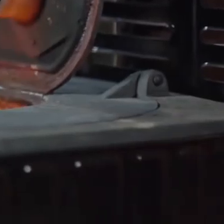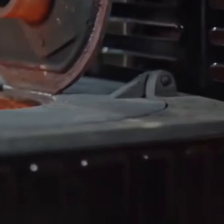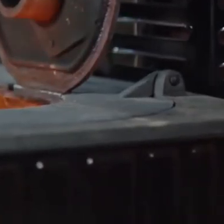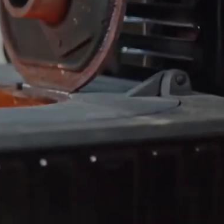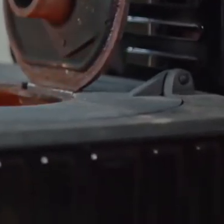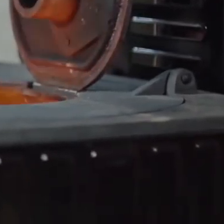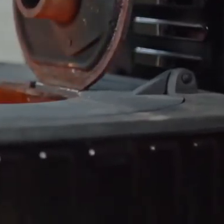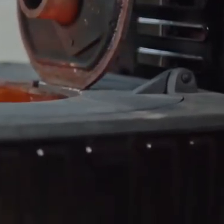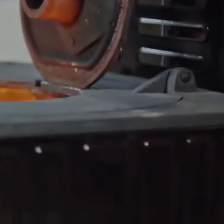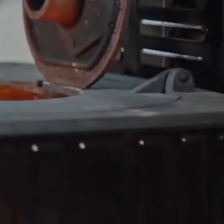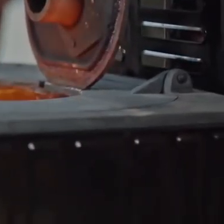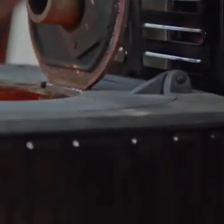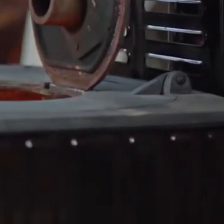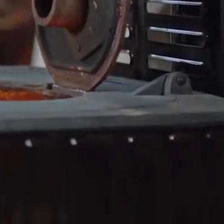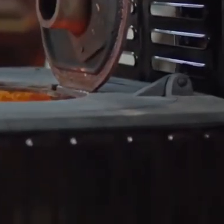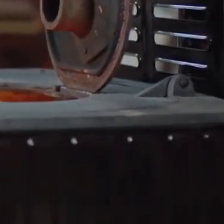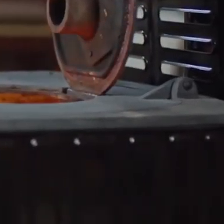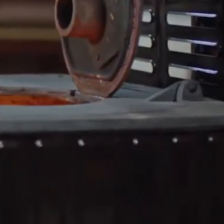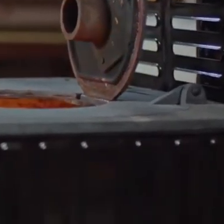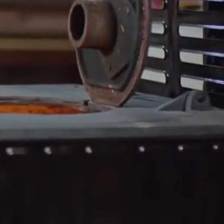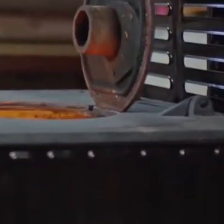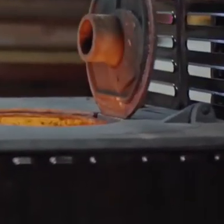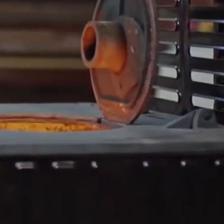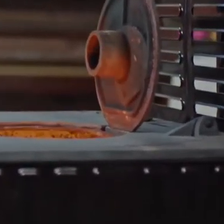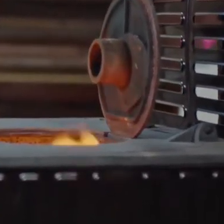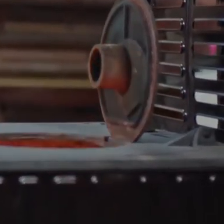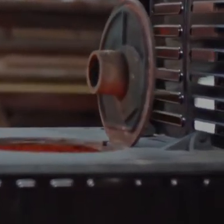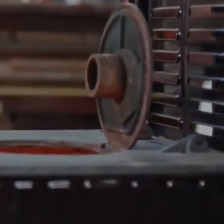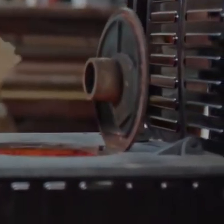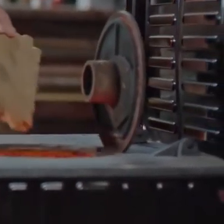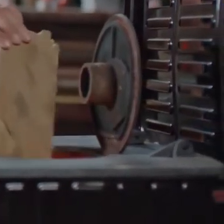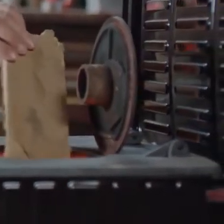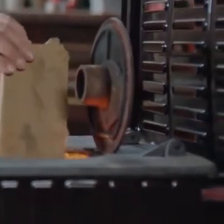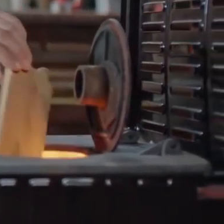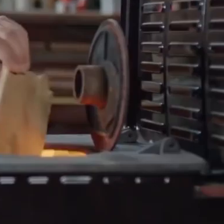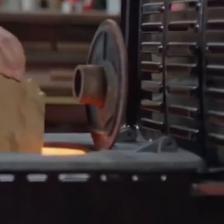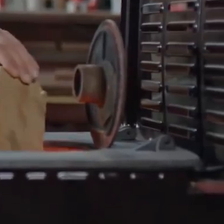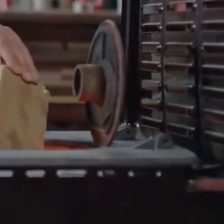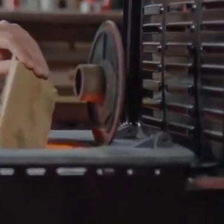İbrahim marangozhanedeki sobaya bir parça tahta attı. Bir tane daha atıyor.